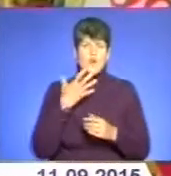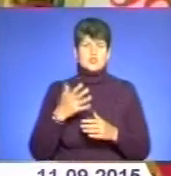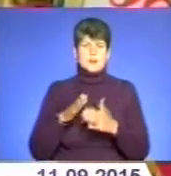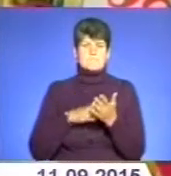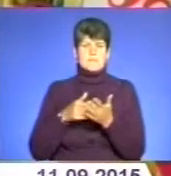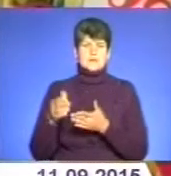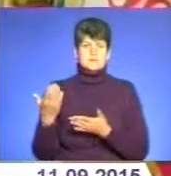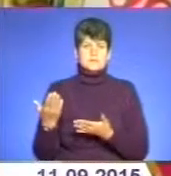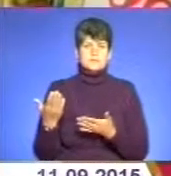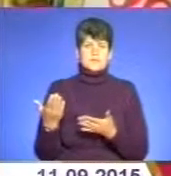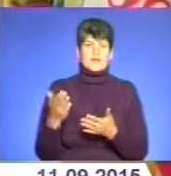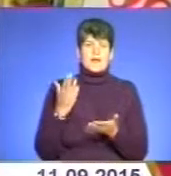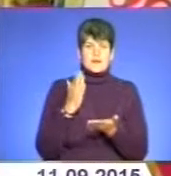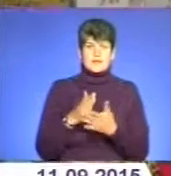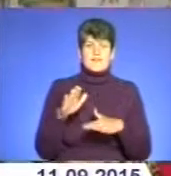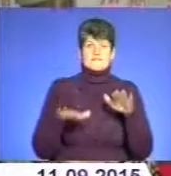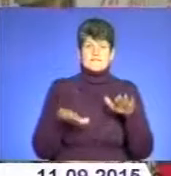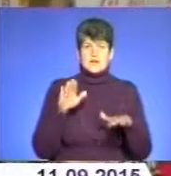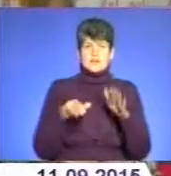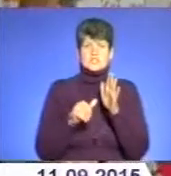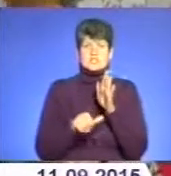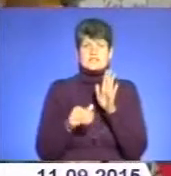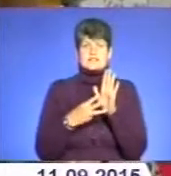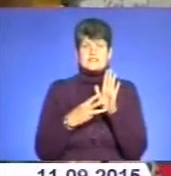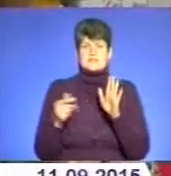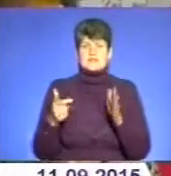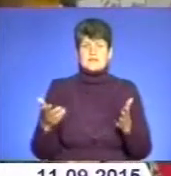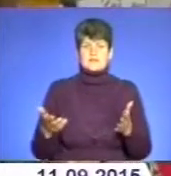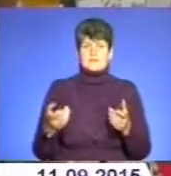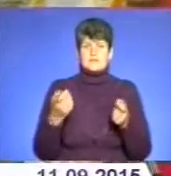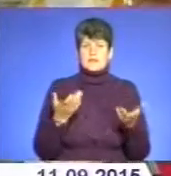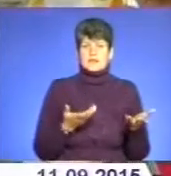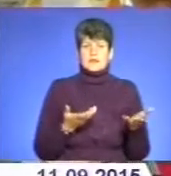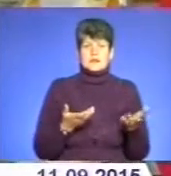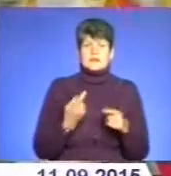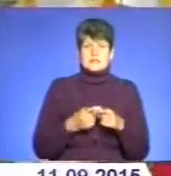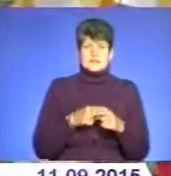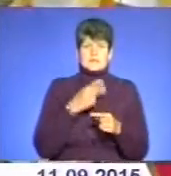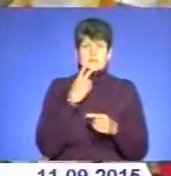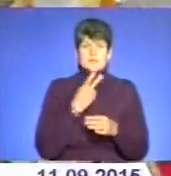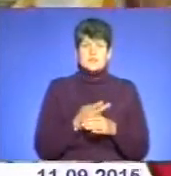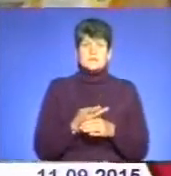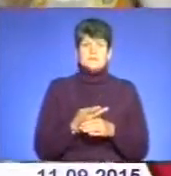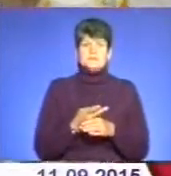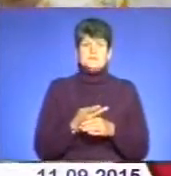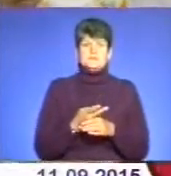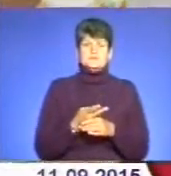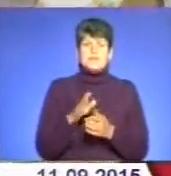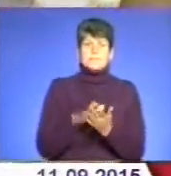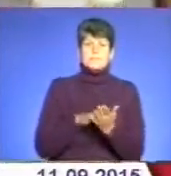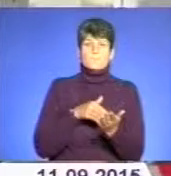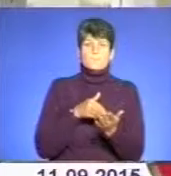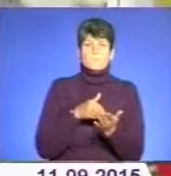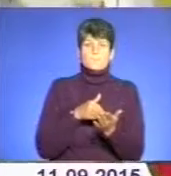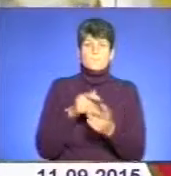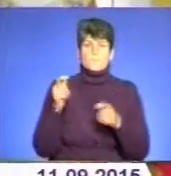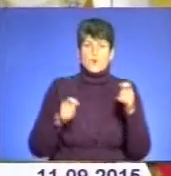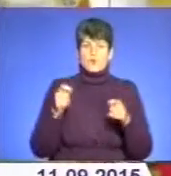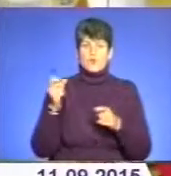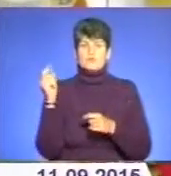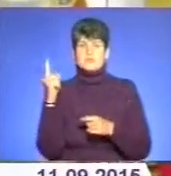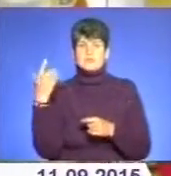А є таке вагове дешевше, 68 гривень. Тому що це, бачите, таке молоко